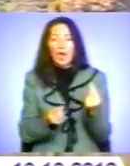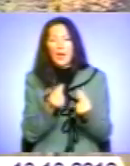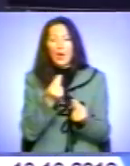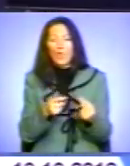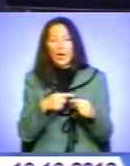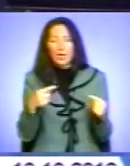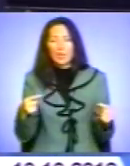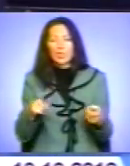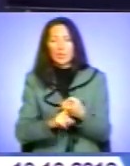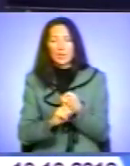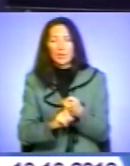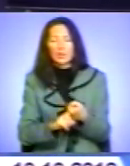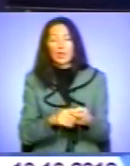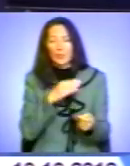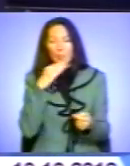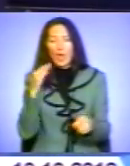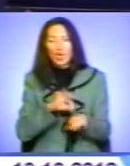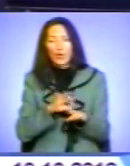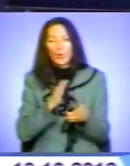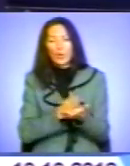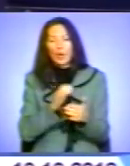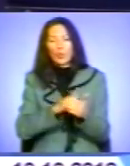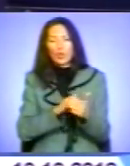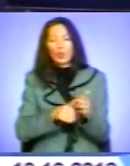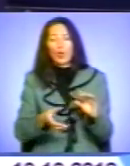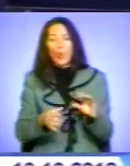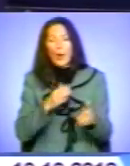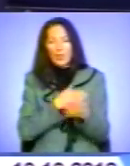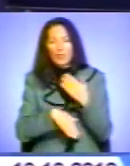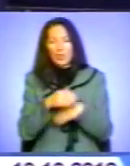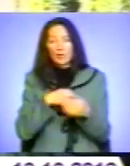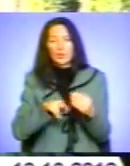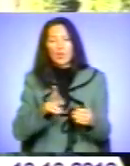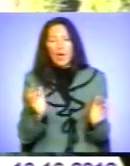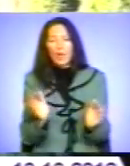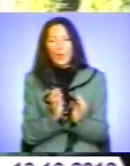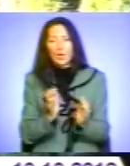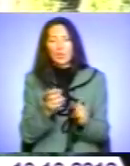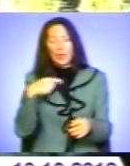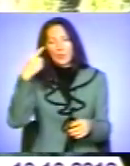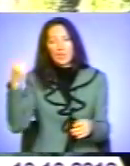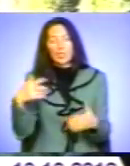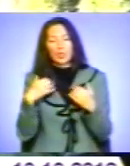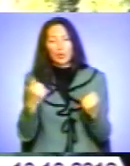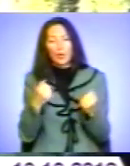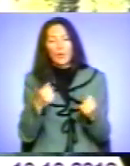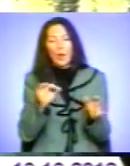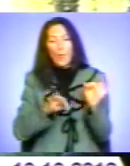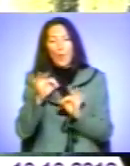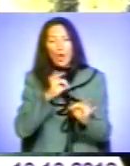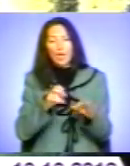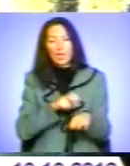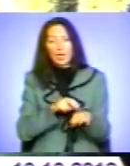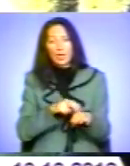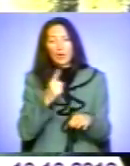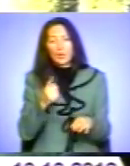причиною інвалідності. Як вберегти психічне здоров'я – поради фахівців. Один такий стародавній рецепт, який завжди повторюють,